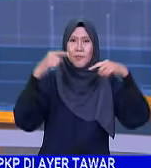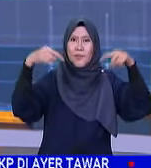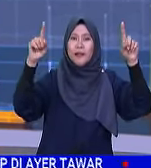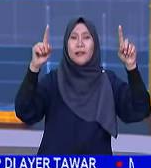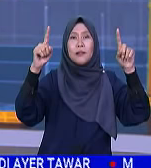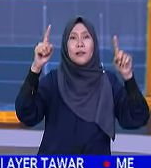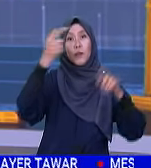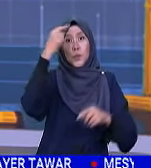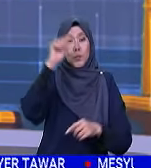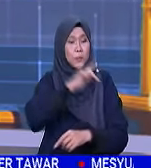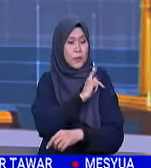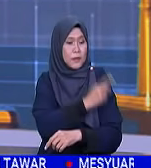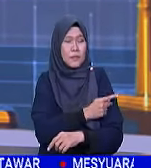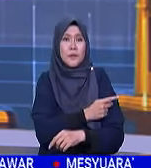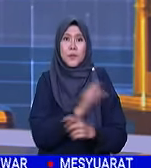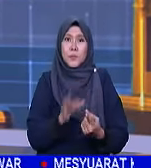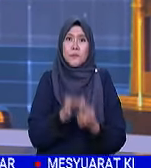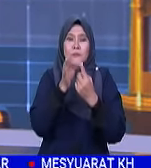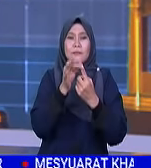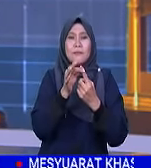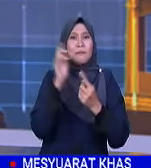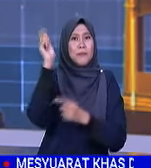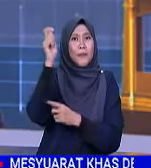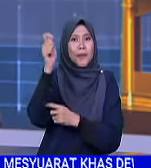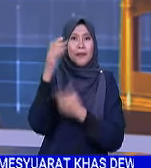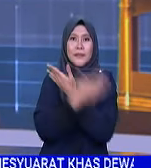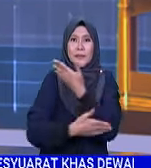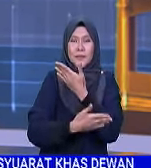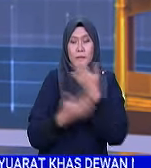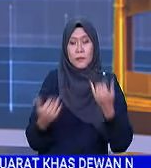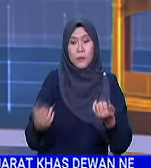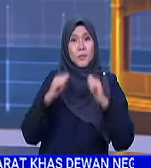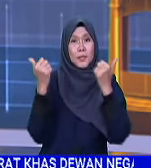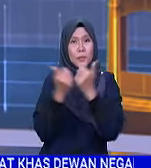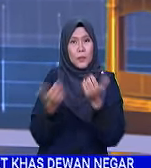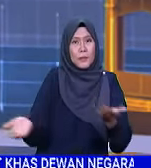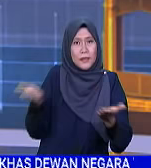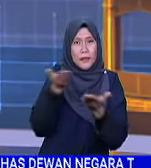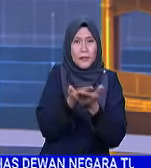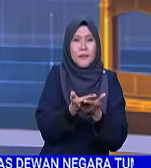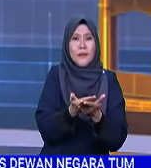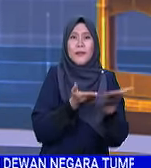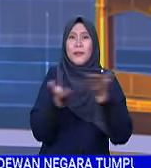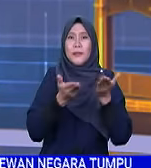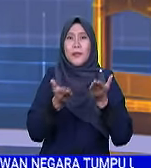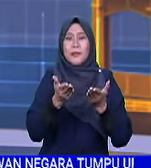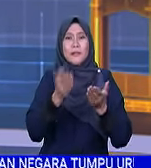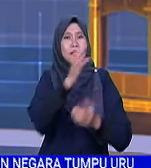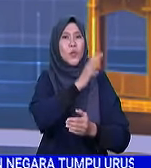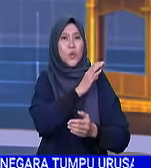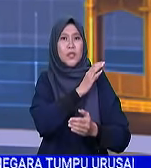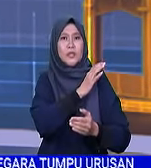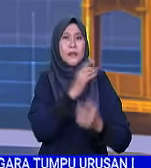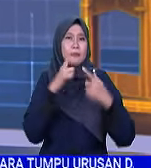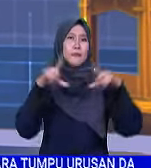kegemilangan sebagai kuasa utama badminton negara. Ke arah itu, pihak persatuan bercadang mendapatkan khidmat jurulatih berstatus